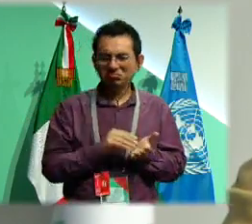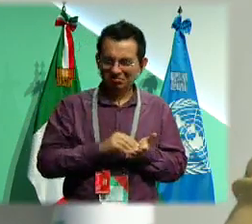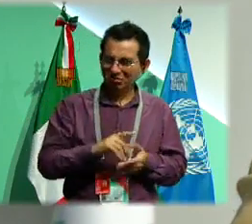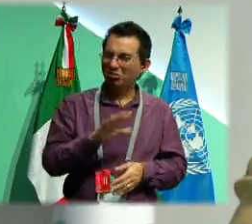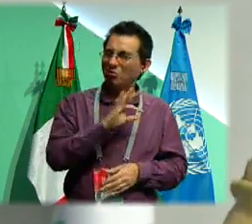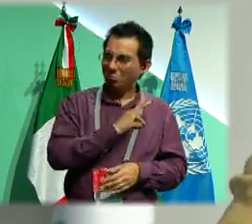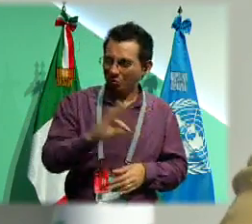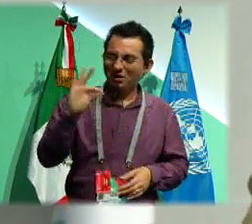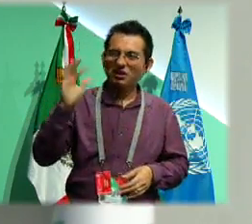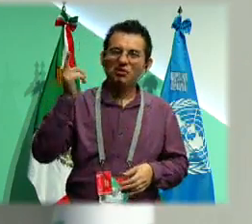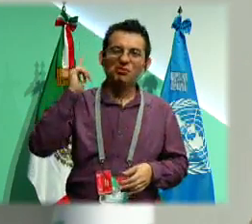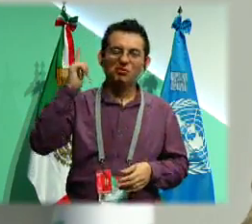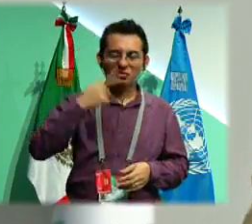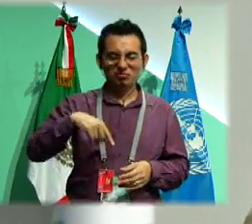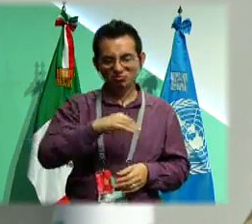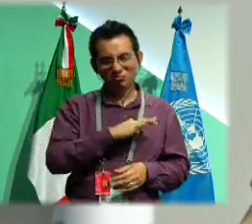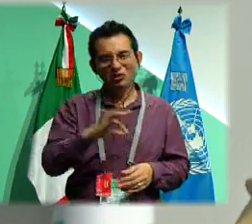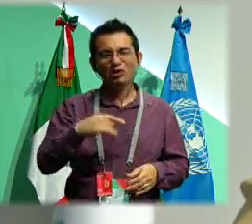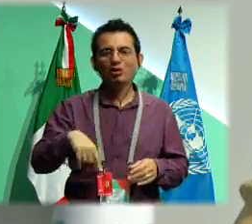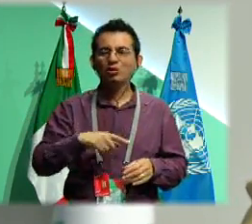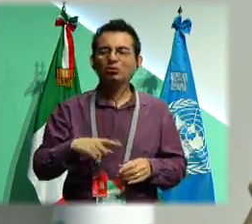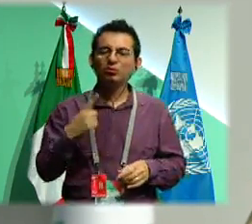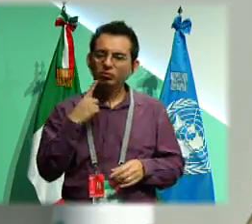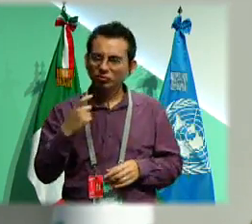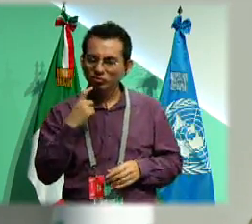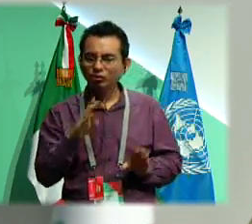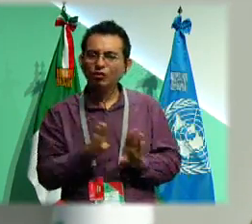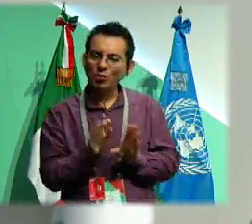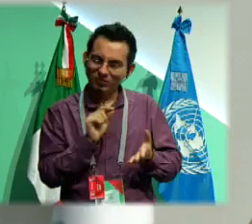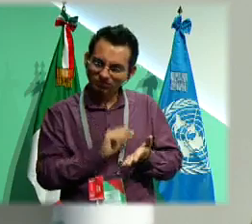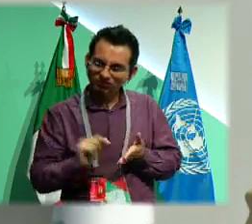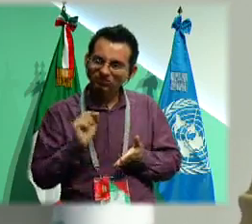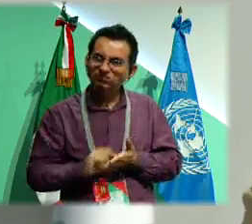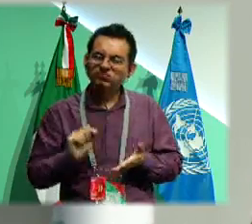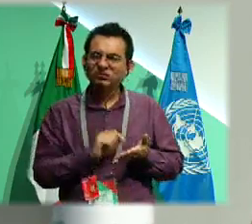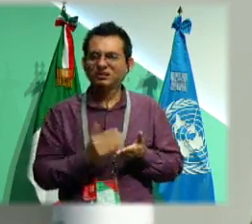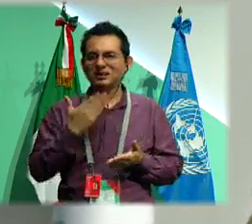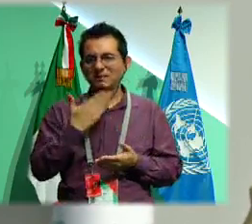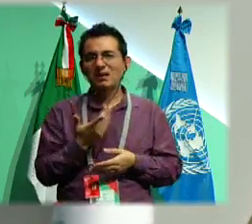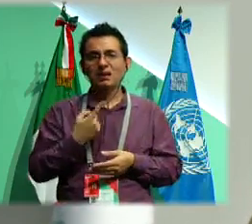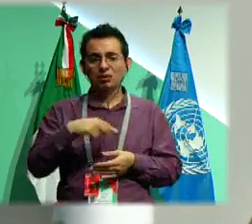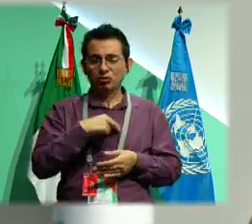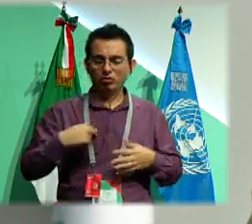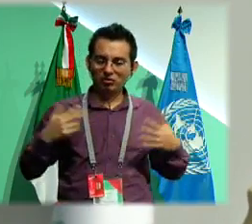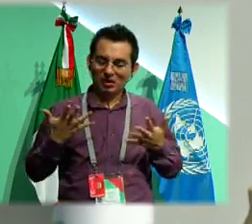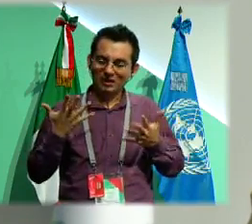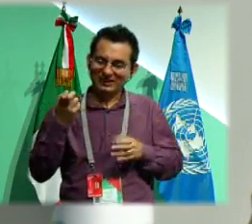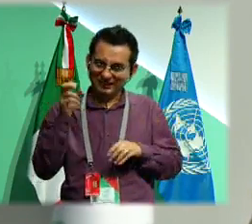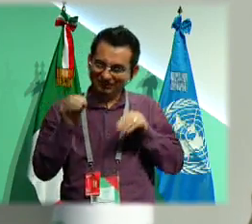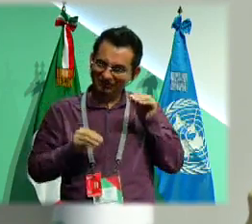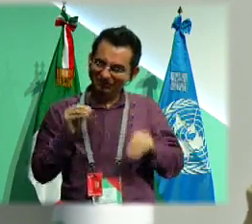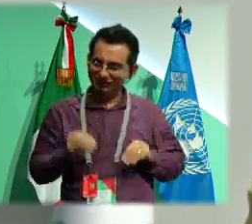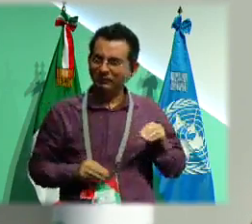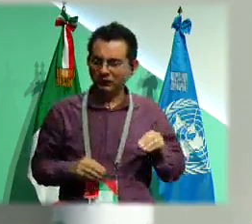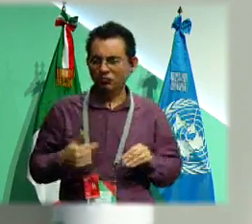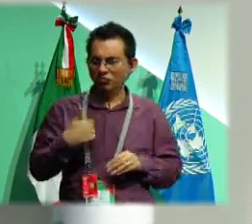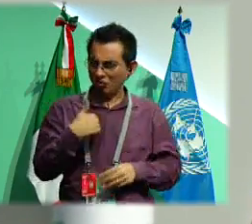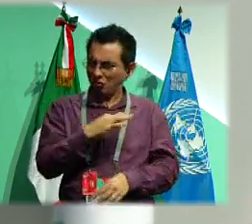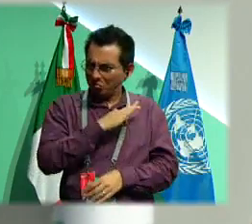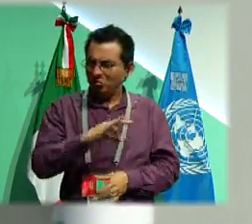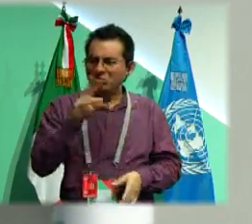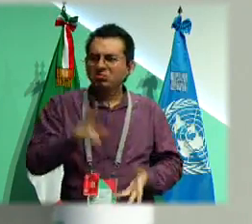secteur privé. Je crois qu'il faut que nous soyons informés de ce qui se passe au cours des négociations. Personnellement, j'ai